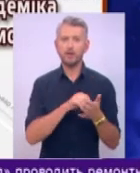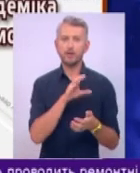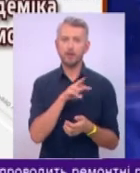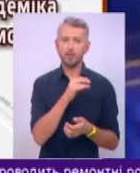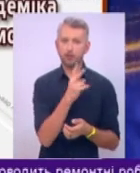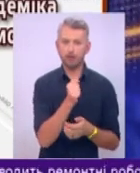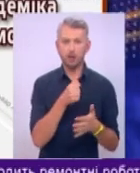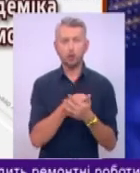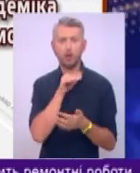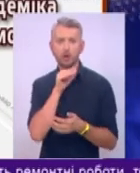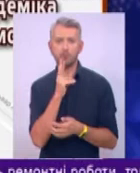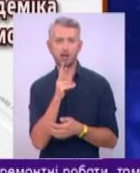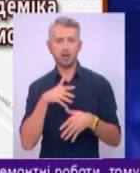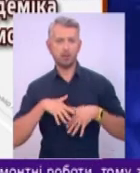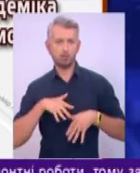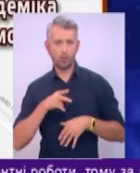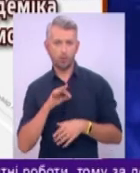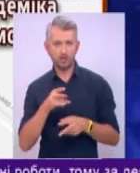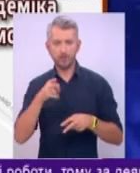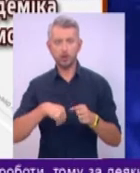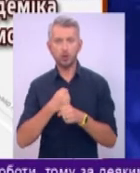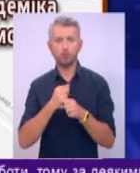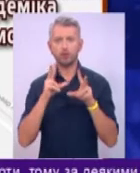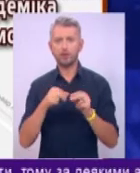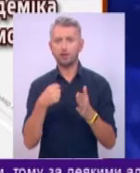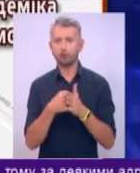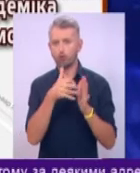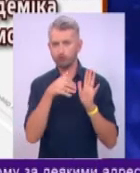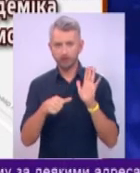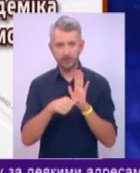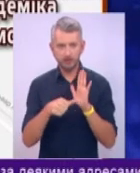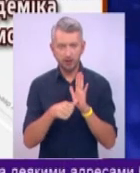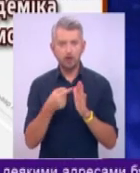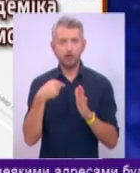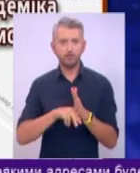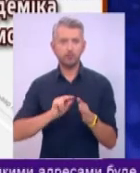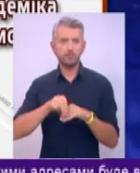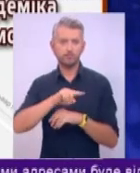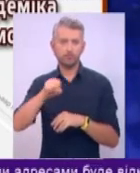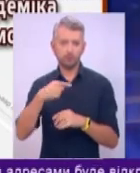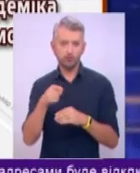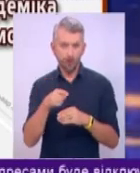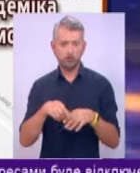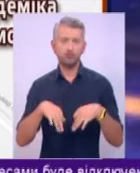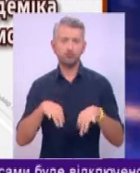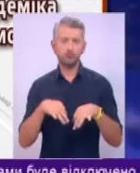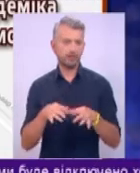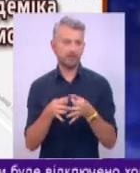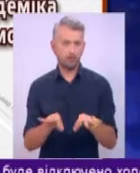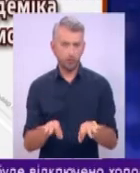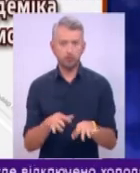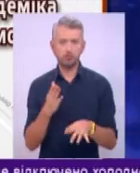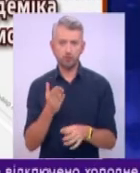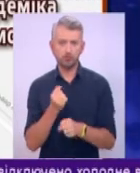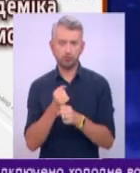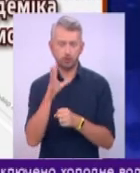до академіка Кримського. Завершити роботи обіцяли до 18-ї години, тобто вже за годину повноцінний рух мають відновити, якщо з